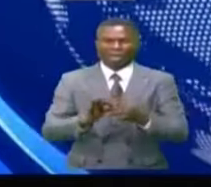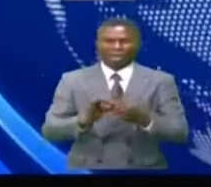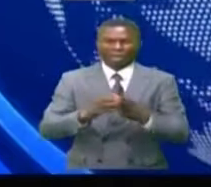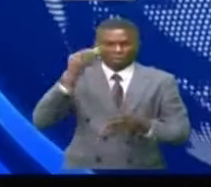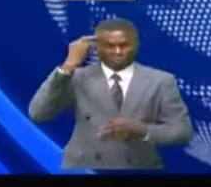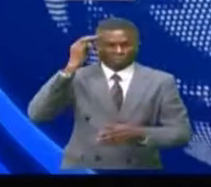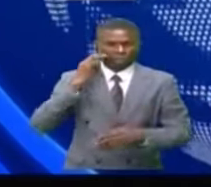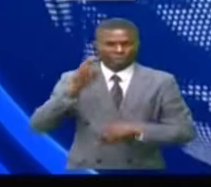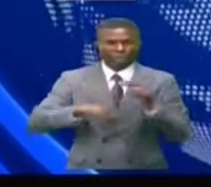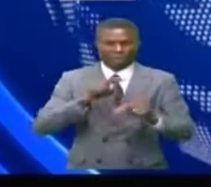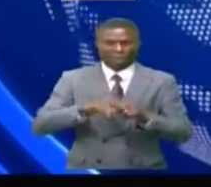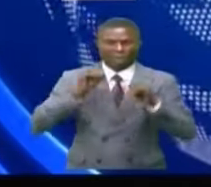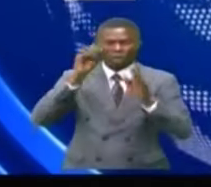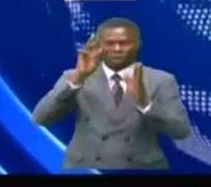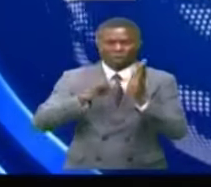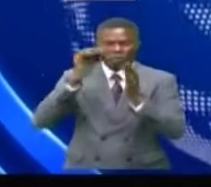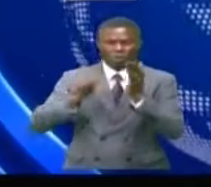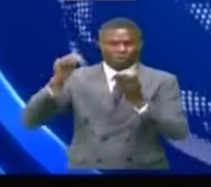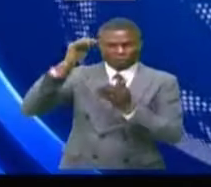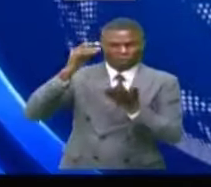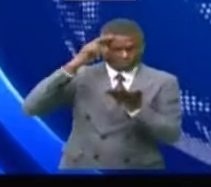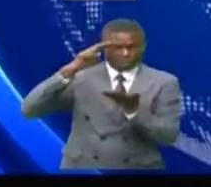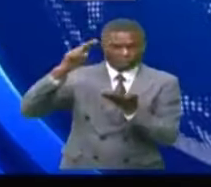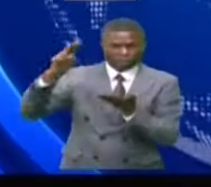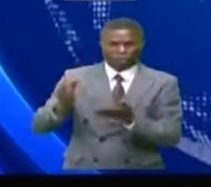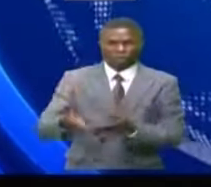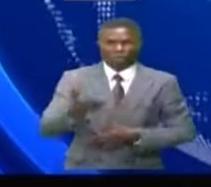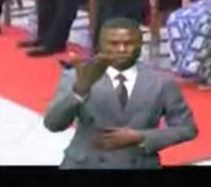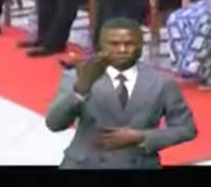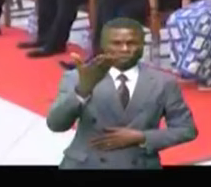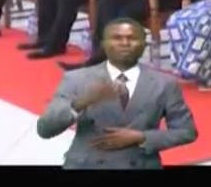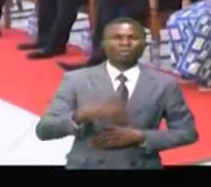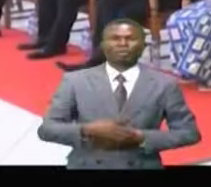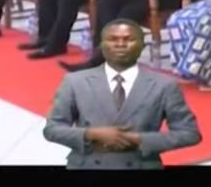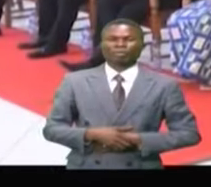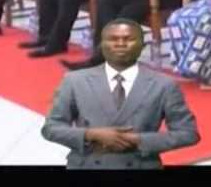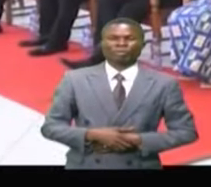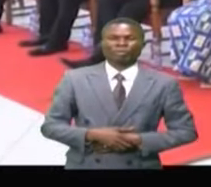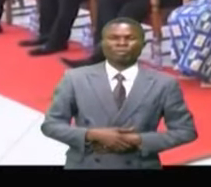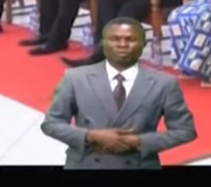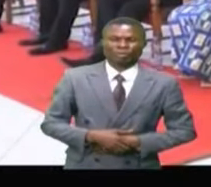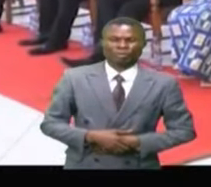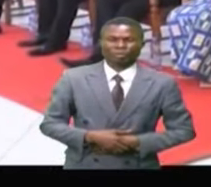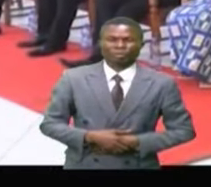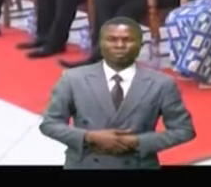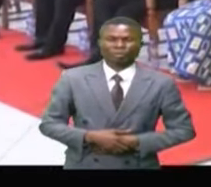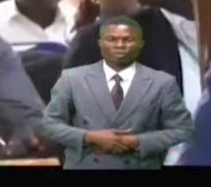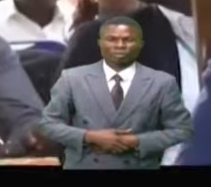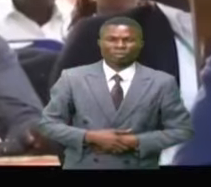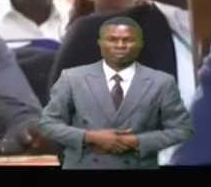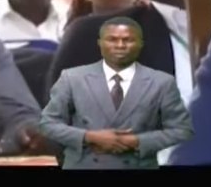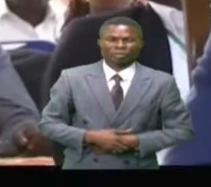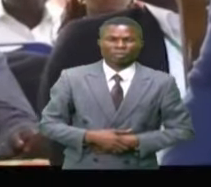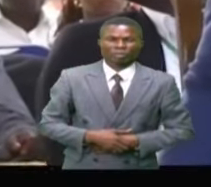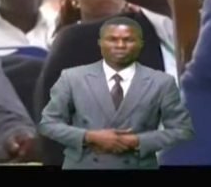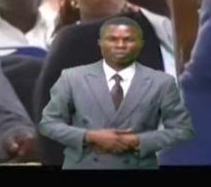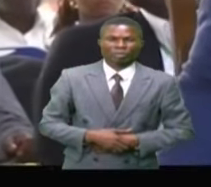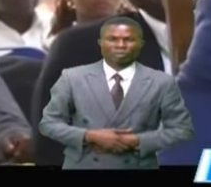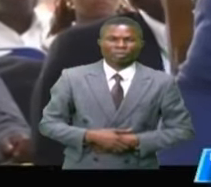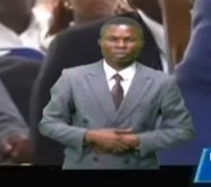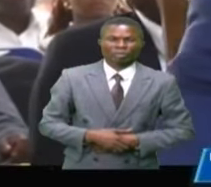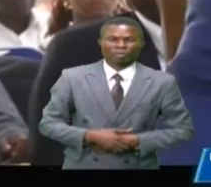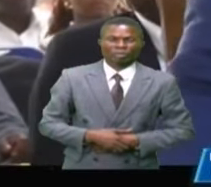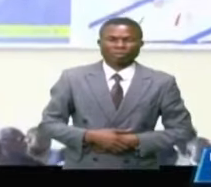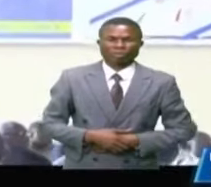ministre national de l'enseignement supérieur et universitaire, Marie-Pascale Kalonga. Politique éducative sous-régionale pour une grande